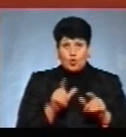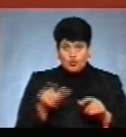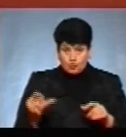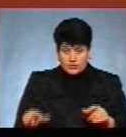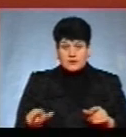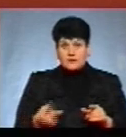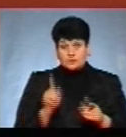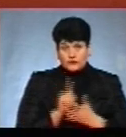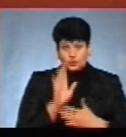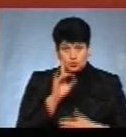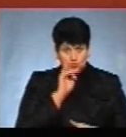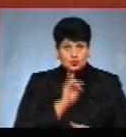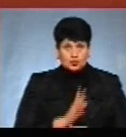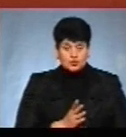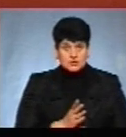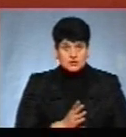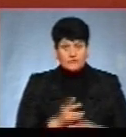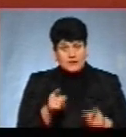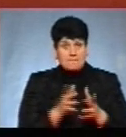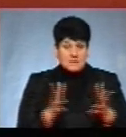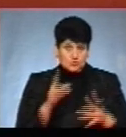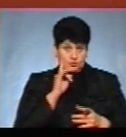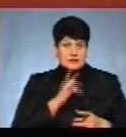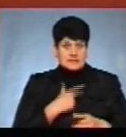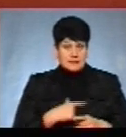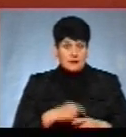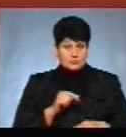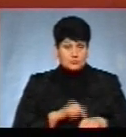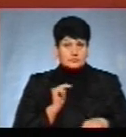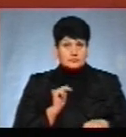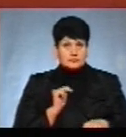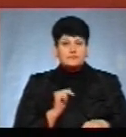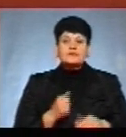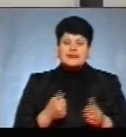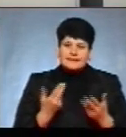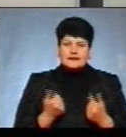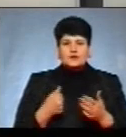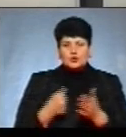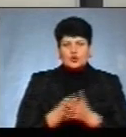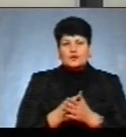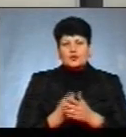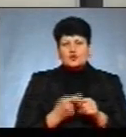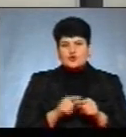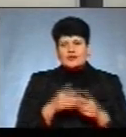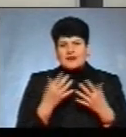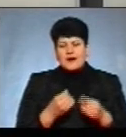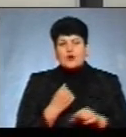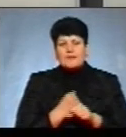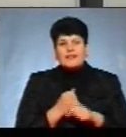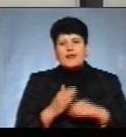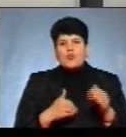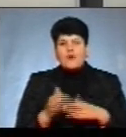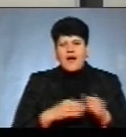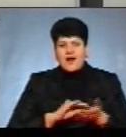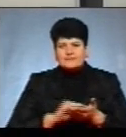Тобто людям, по ідеї, має бути зручніше, так? Тобто вони більш комфортно будуть себе відчувати. Так, ну до цього дня ми це проводили в